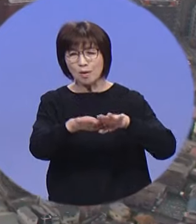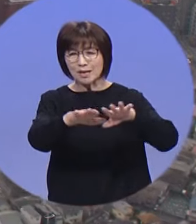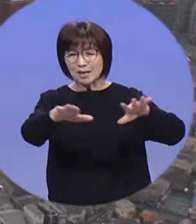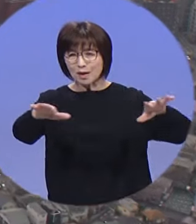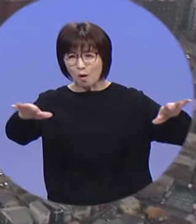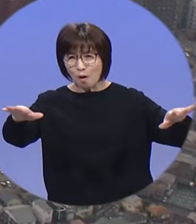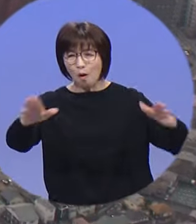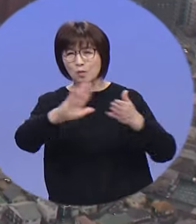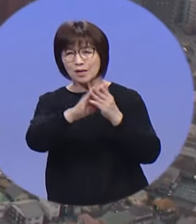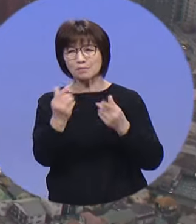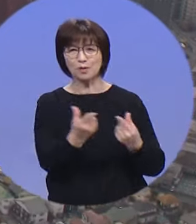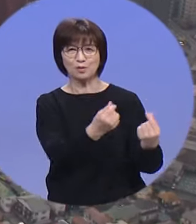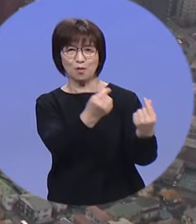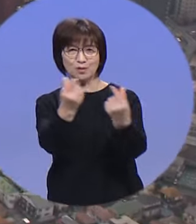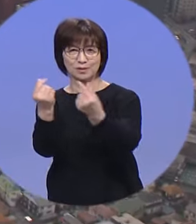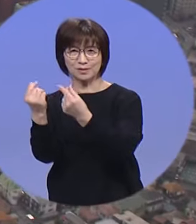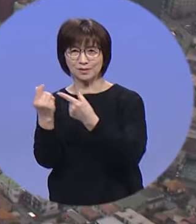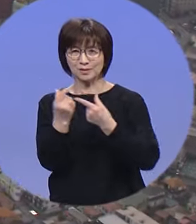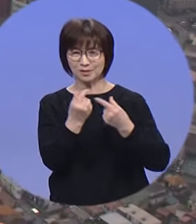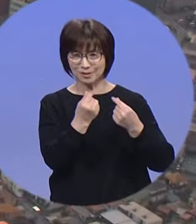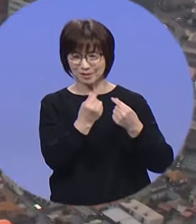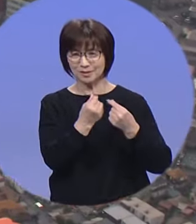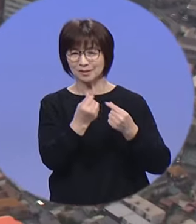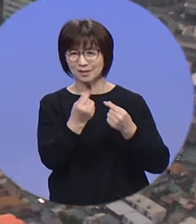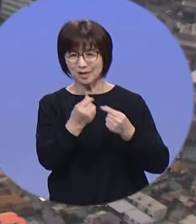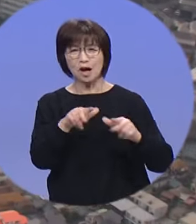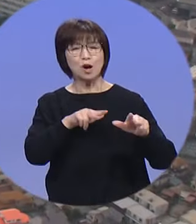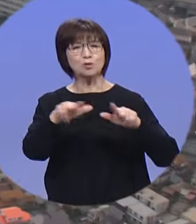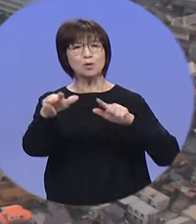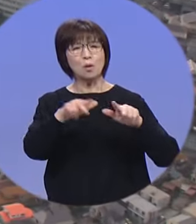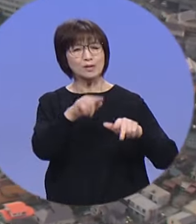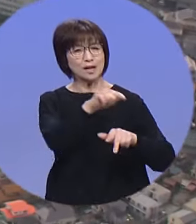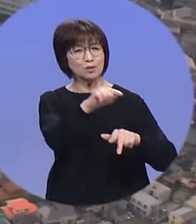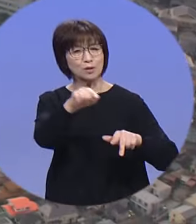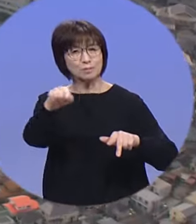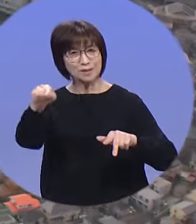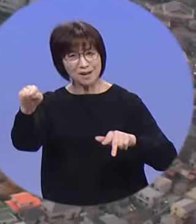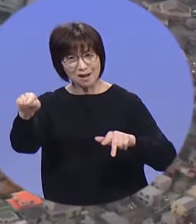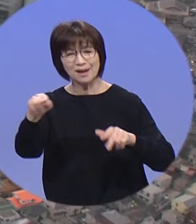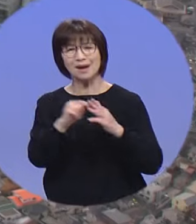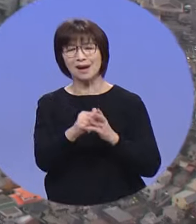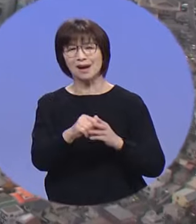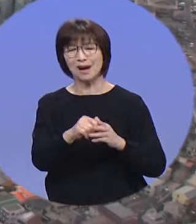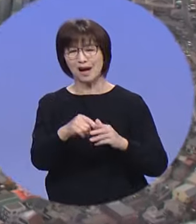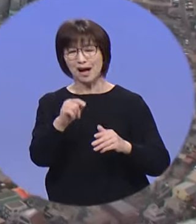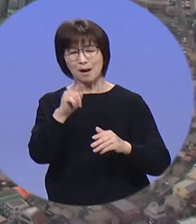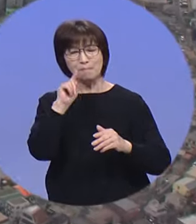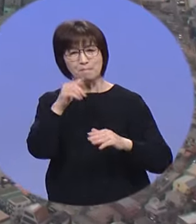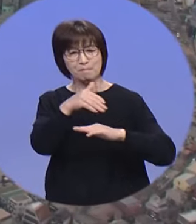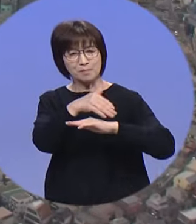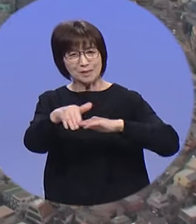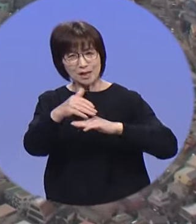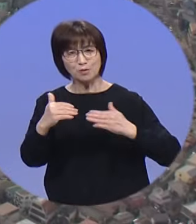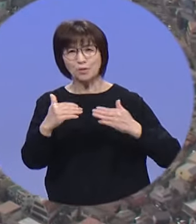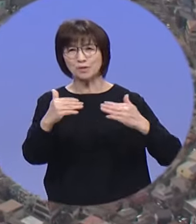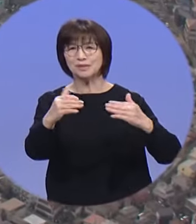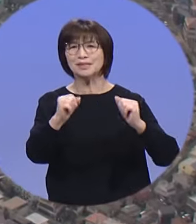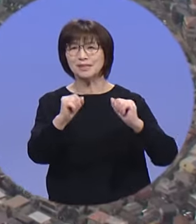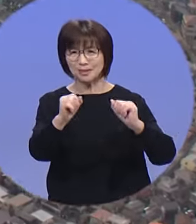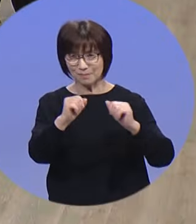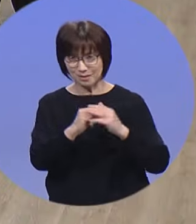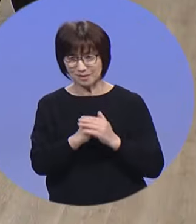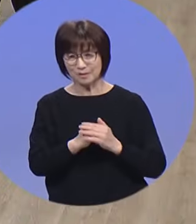全体で共有するとともに、県行政のあらゆる分野における施策を推進します。